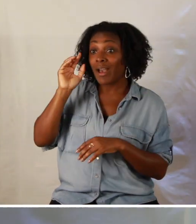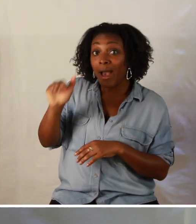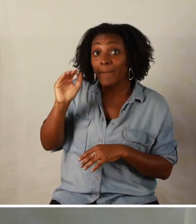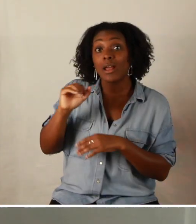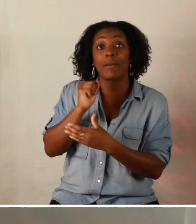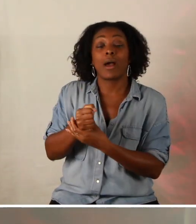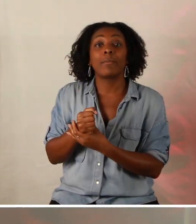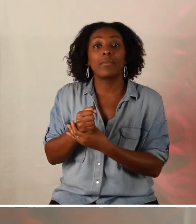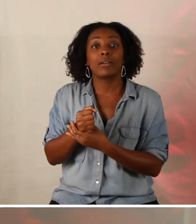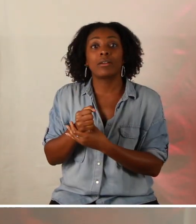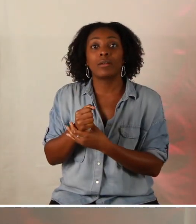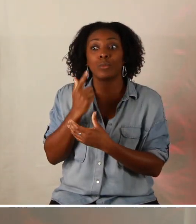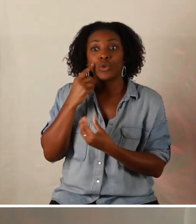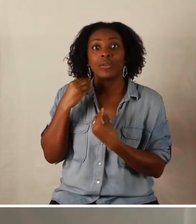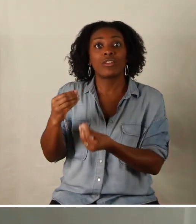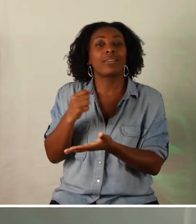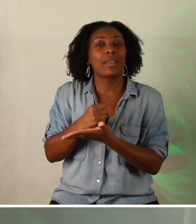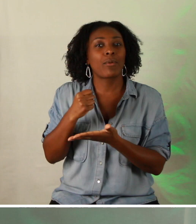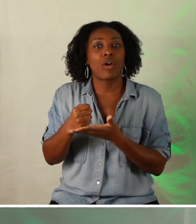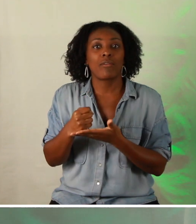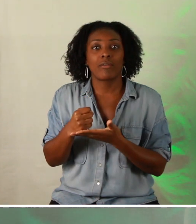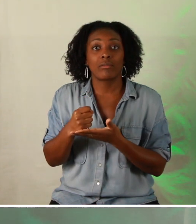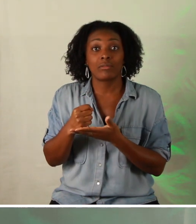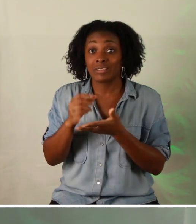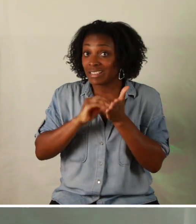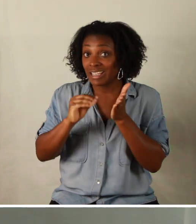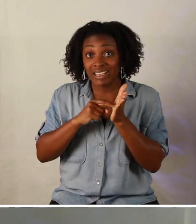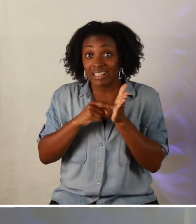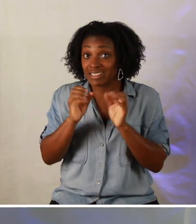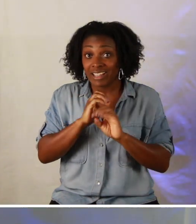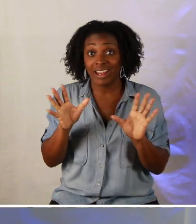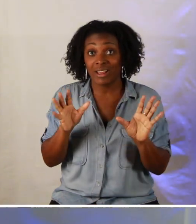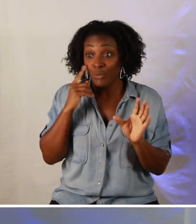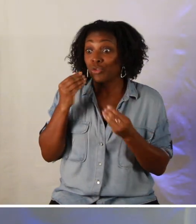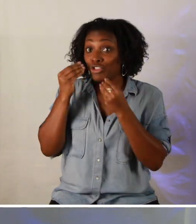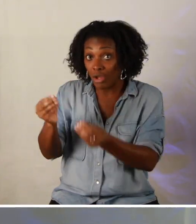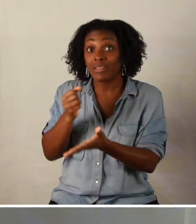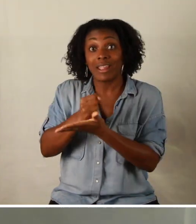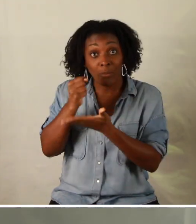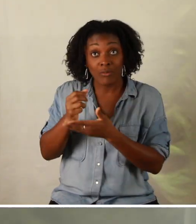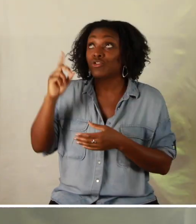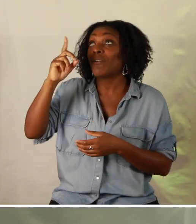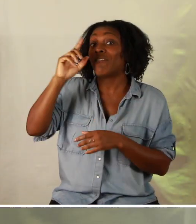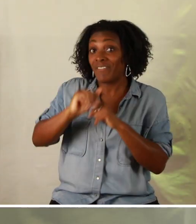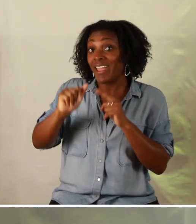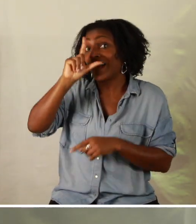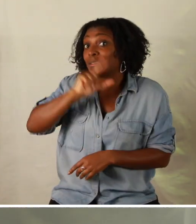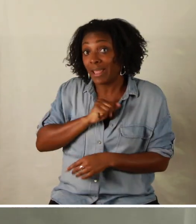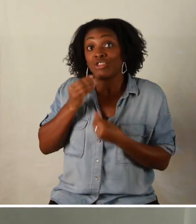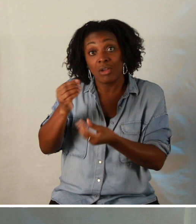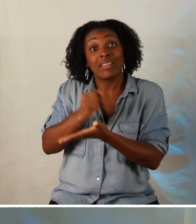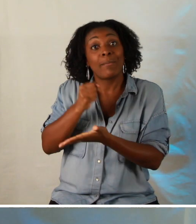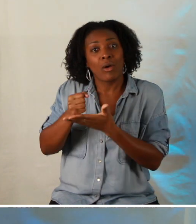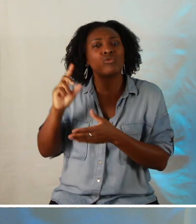Abraham pour le mettre à l'épreuve. C'est marqué en toutes lettres. Pour le mettre à l'épreuve. Est-ce que Dieu ne connaît pas